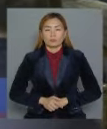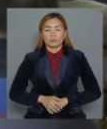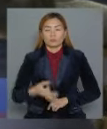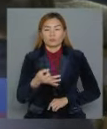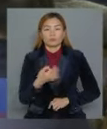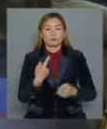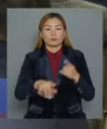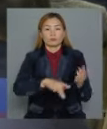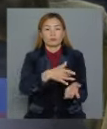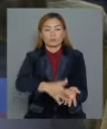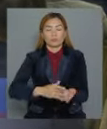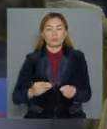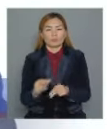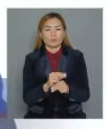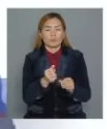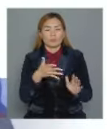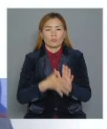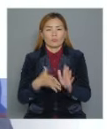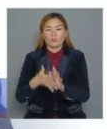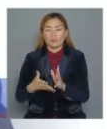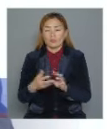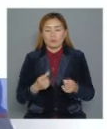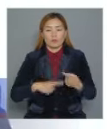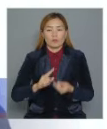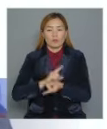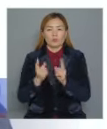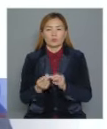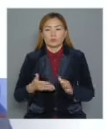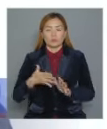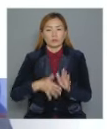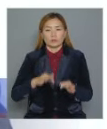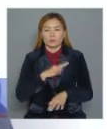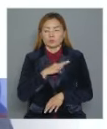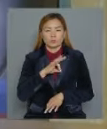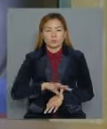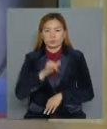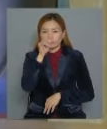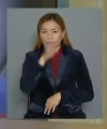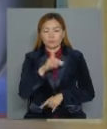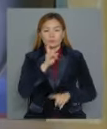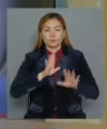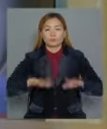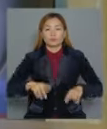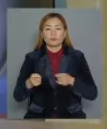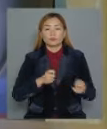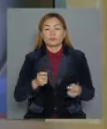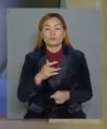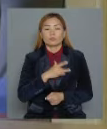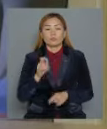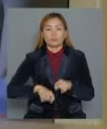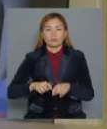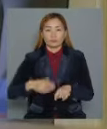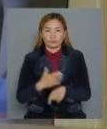Республиканың өзге аймақтары жыртығын жамауға қаржы таппай отырса, бізде керісінше ақшаны игере алмай отыр. Қоғамдық кеңестің отырысында басқармалар қатаң сынға